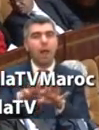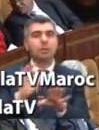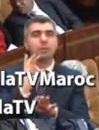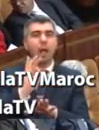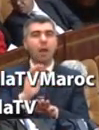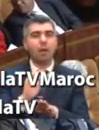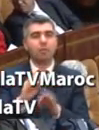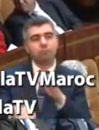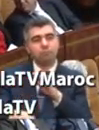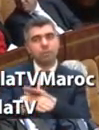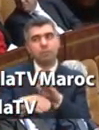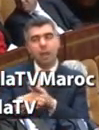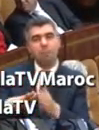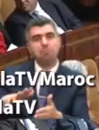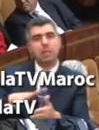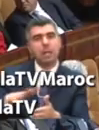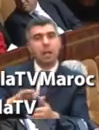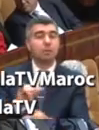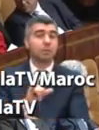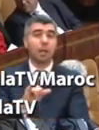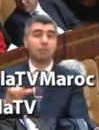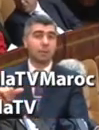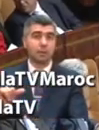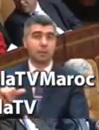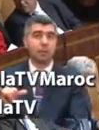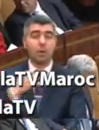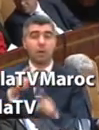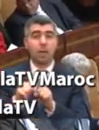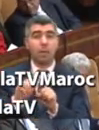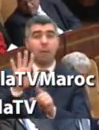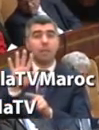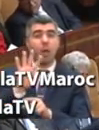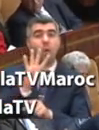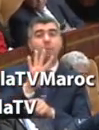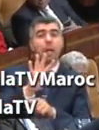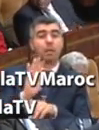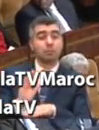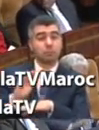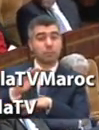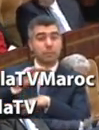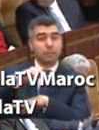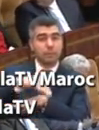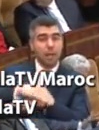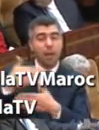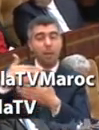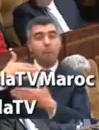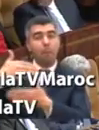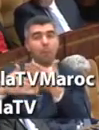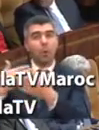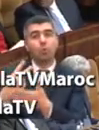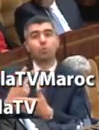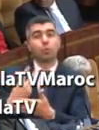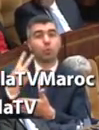برنامج ديال السدود التليه اللي توقف وكان فيه 45 سد، كان امكانيه ديال بناء جوج